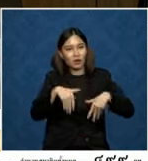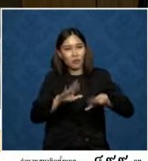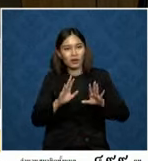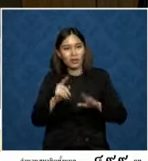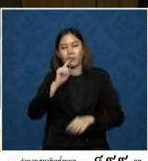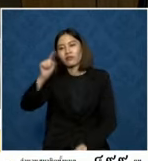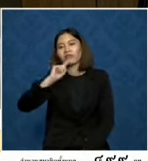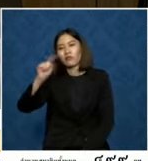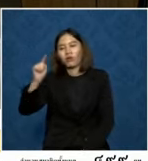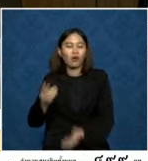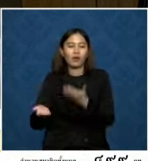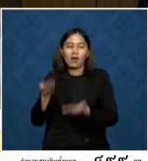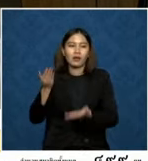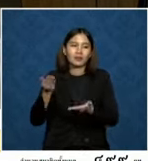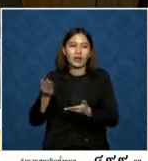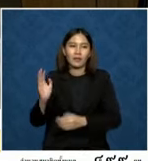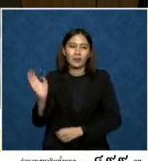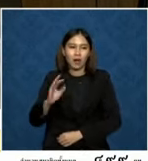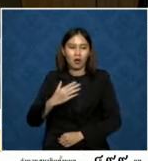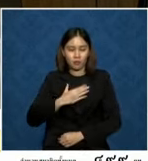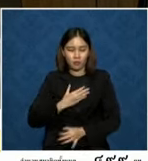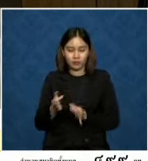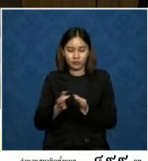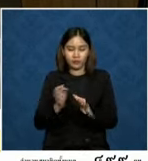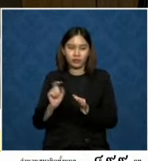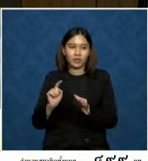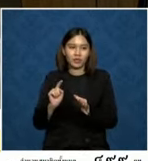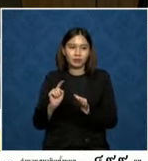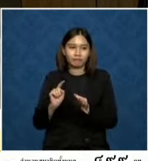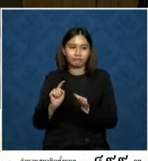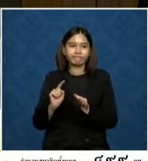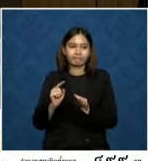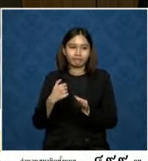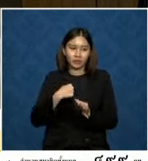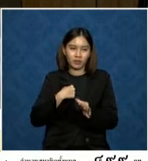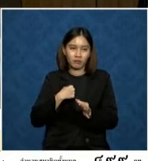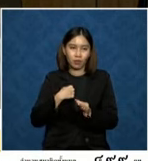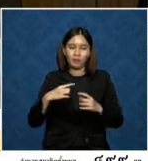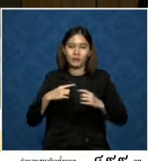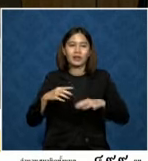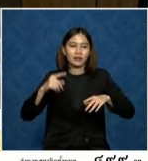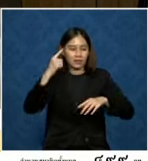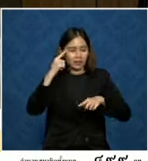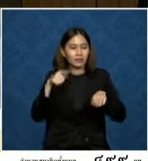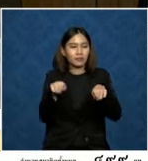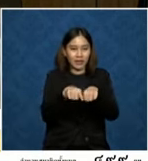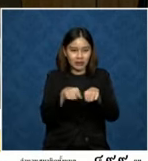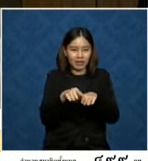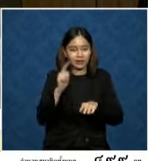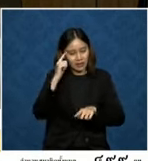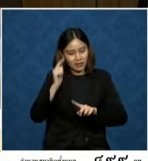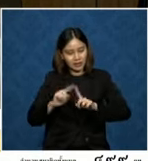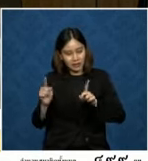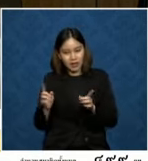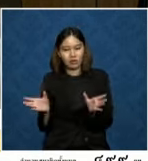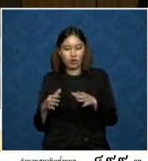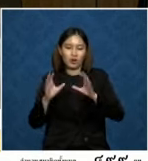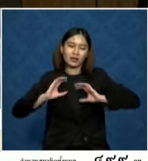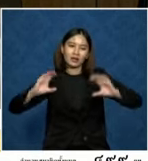ให้ไปฟ้องคดีแพ่งกันเองนะครับผมเรียนนะครับว่าเรื่องนี้ผมไม่ขัดข้องแต่ผมเห็นว่ารัฐบาลยังบ